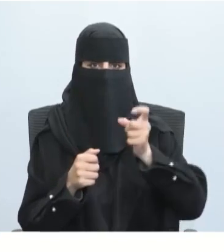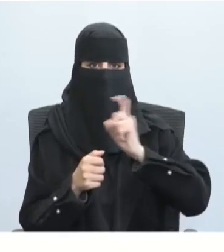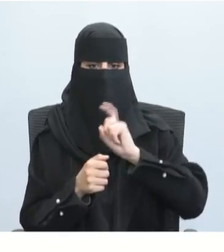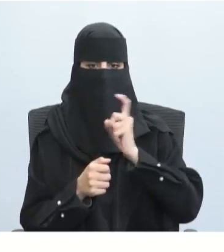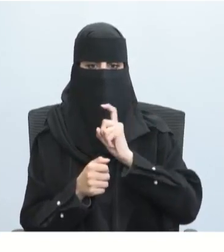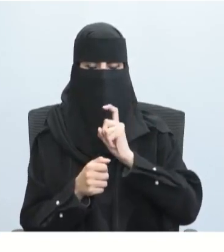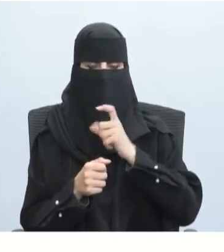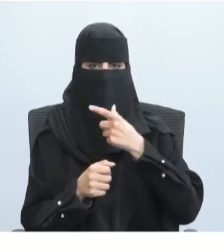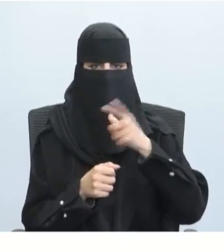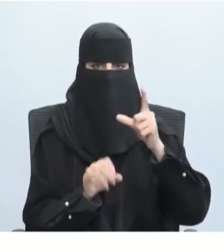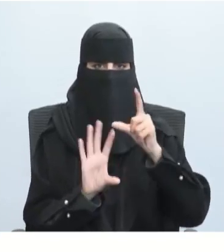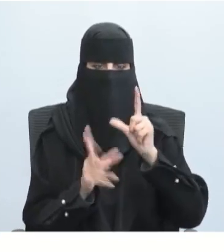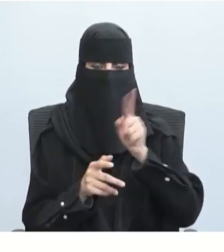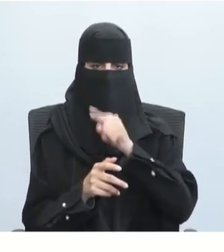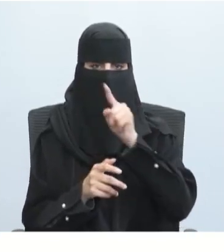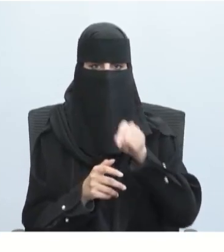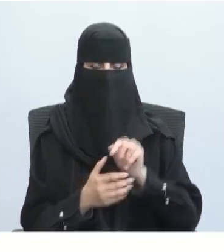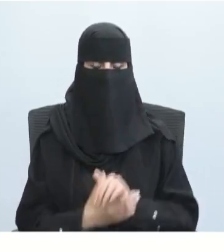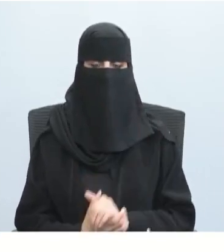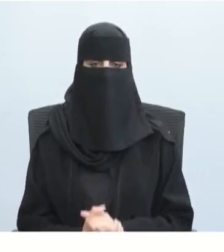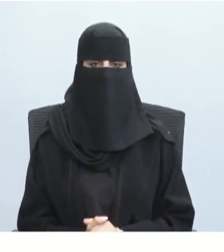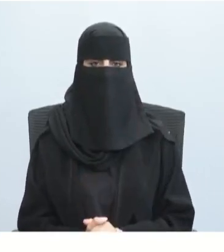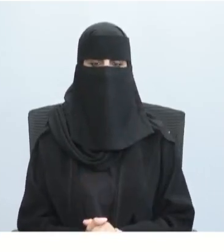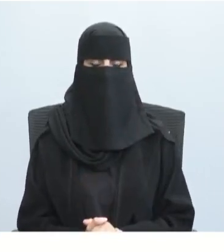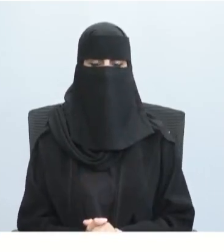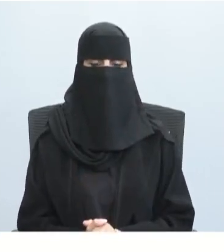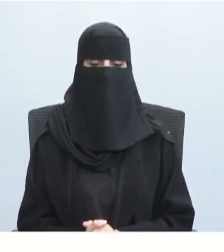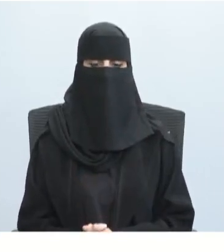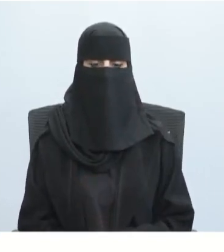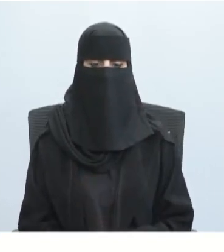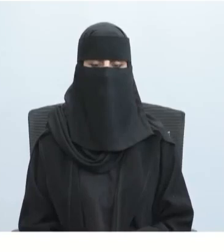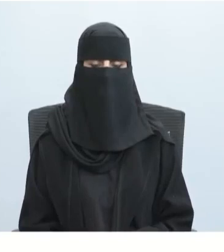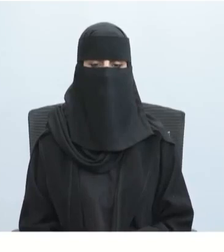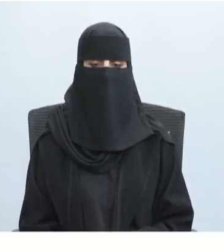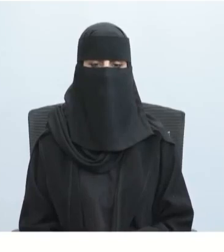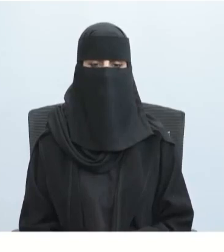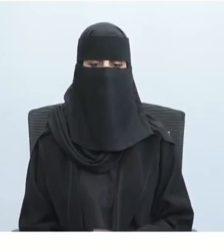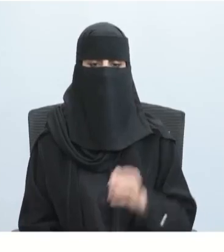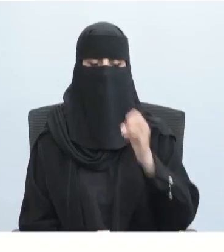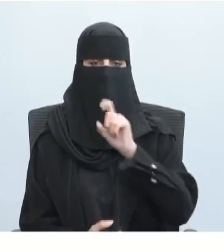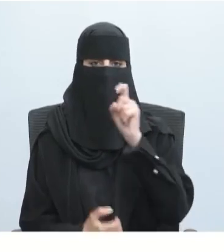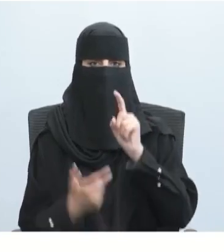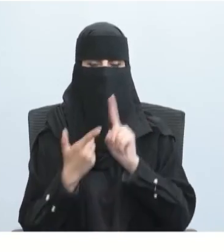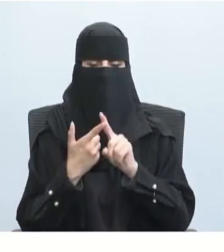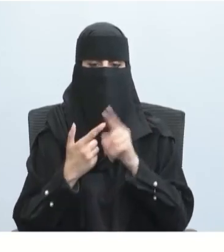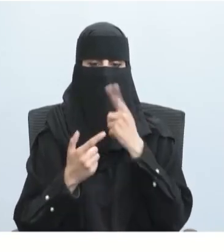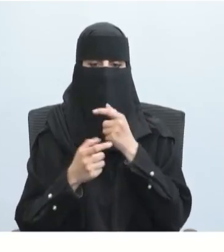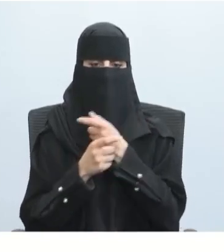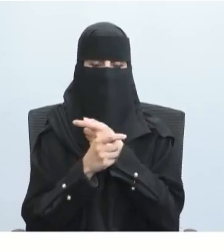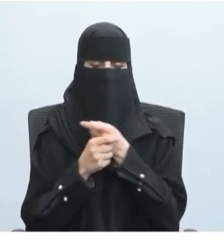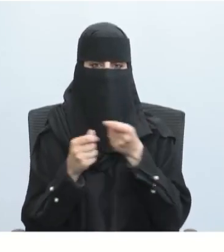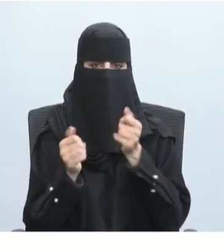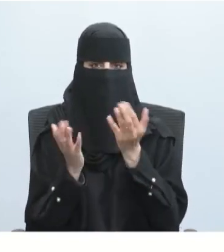ماليا ما رايك بهذه العباره هل هي عباره صحيحه ام خاطئه السؤال الثاني يتم حساب